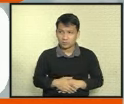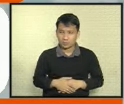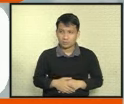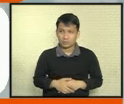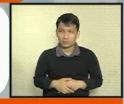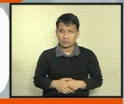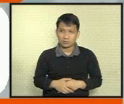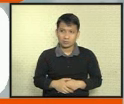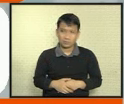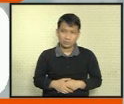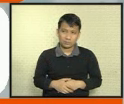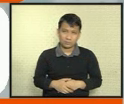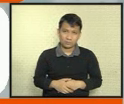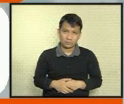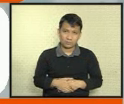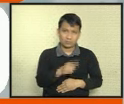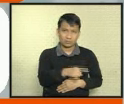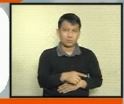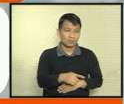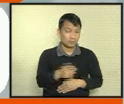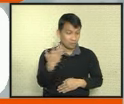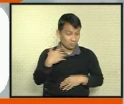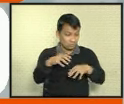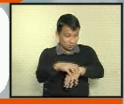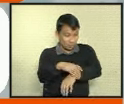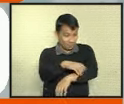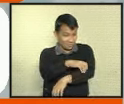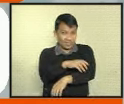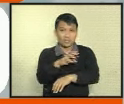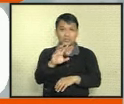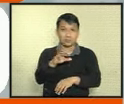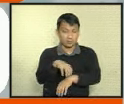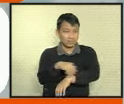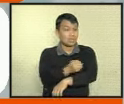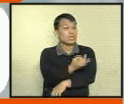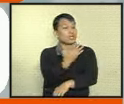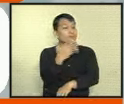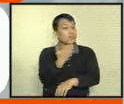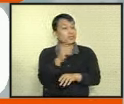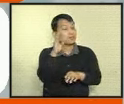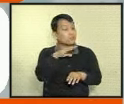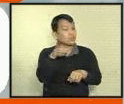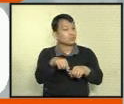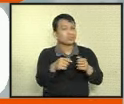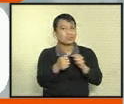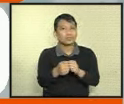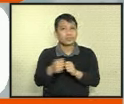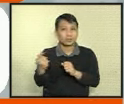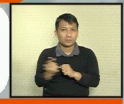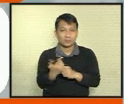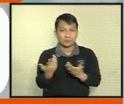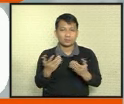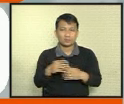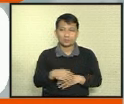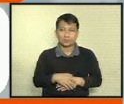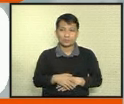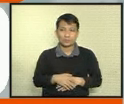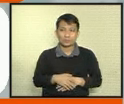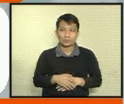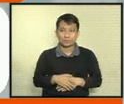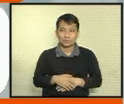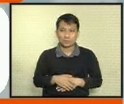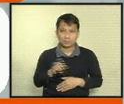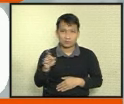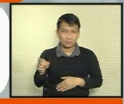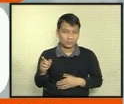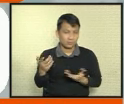Oh. Natawa ko sa'yo? Oh, sa Wensha. Oh, kasama kayo sa ilan kayo magkakapatid sa Wensha. Oh, kasama pa doon si ano, si SM. Oh, alam makapagpapatuloy si